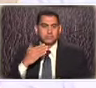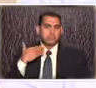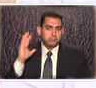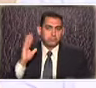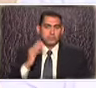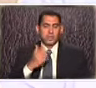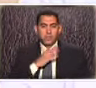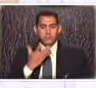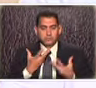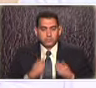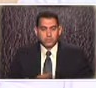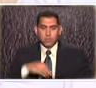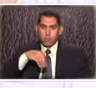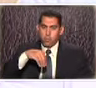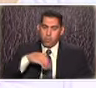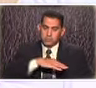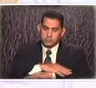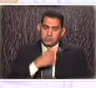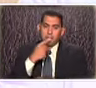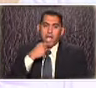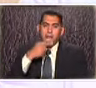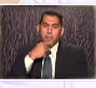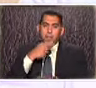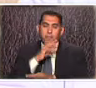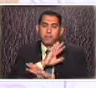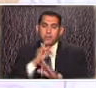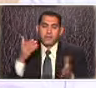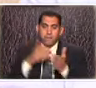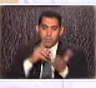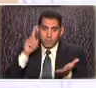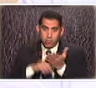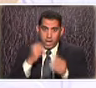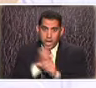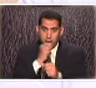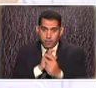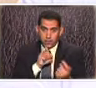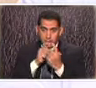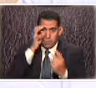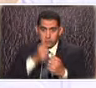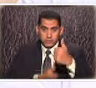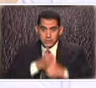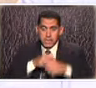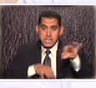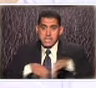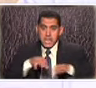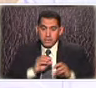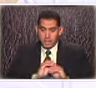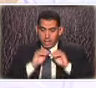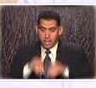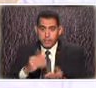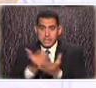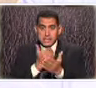الساميه والاخلاقيات ثم ل ما دخل ساحه المنافسه في الواقع ان كانت هذه المنافسه سياسيه او